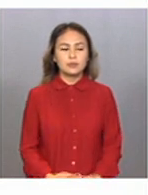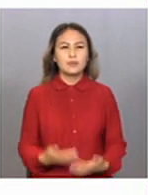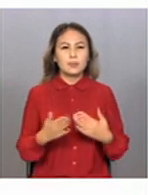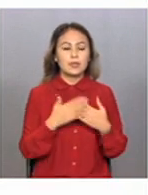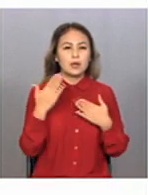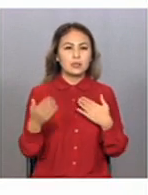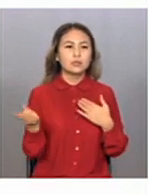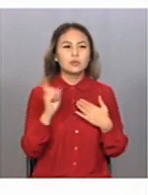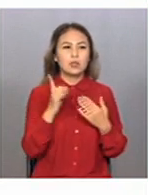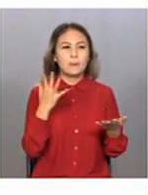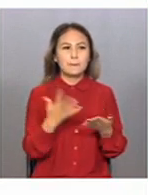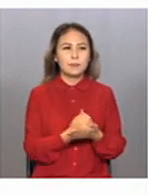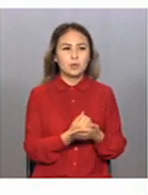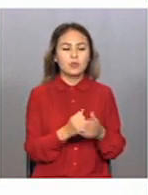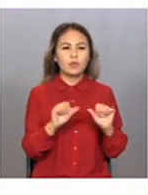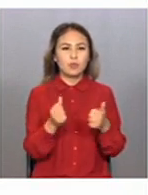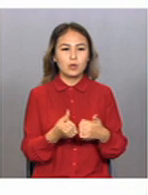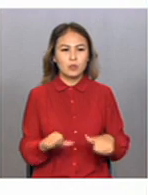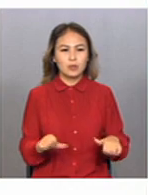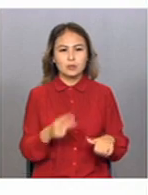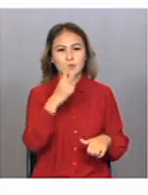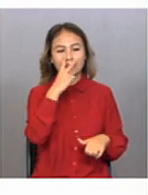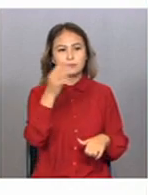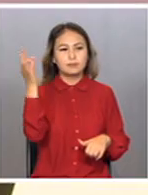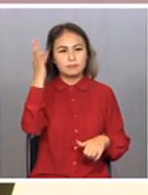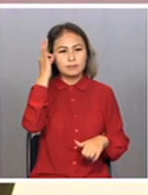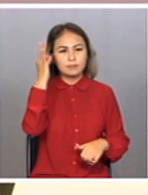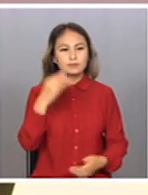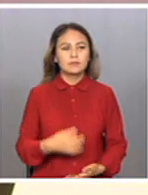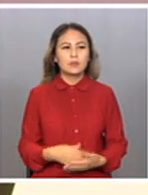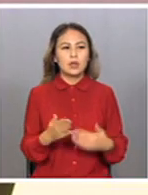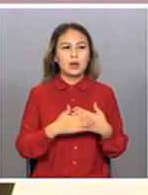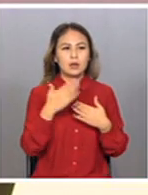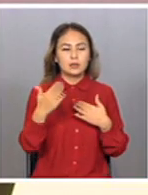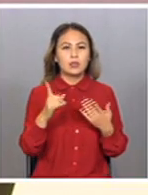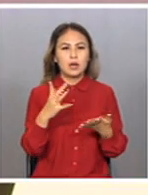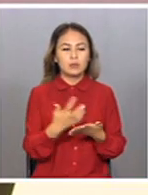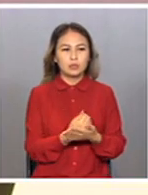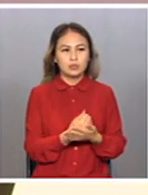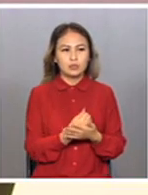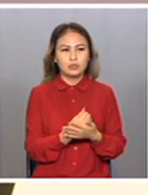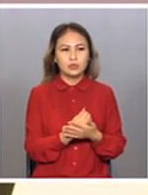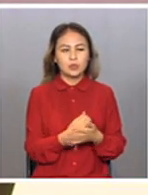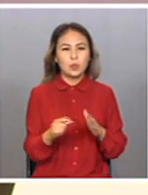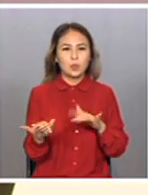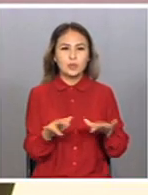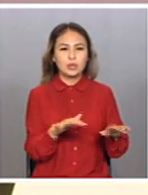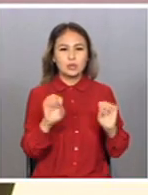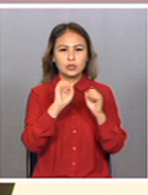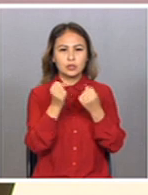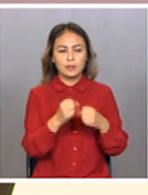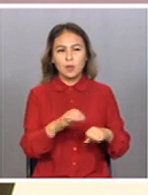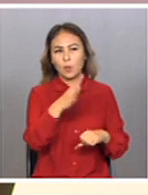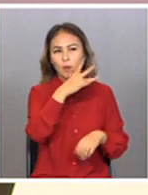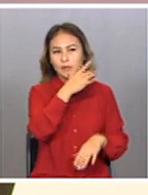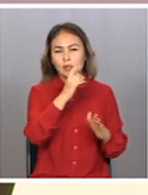Арақашықтықты табу формуласын есімізге түсіреміз. Арақашықтықты табу үшін қозғалыс жылдамдығын